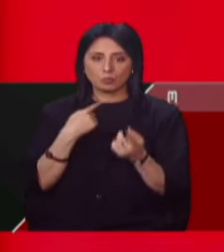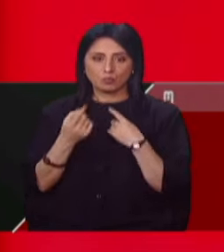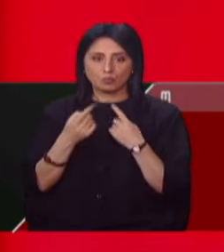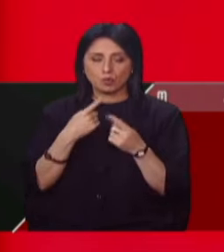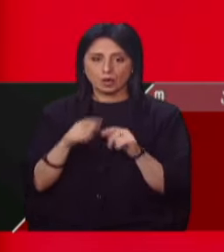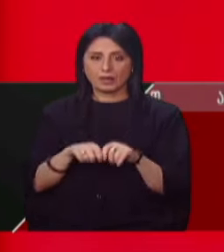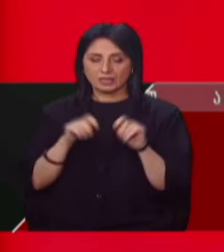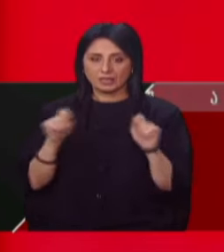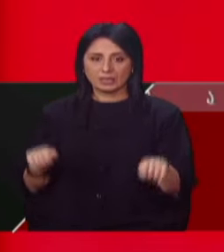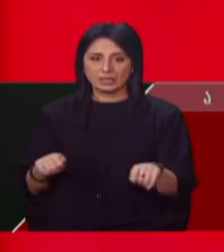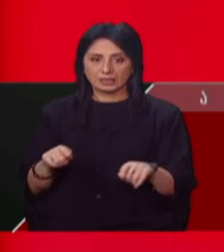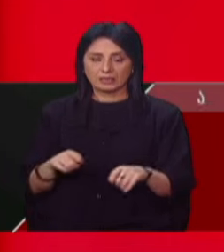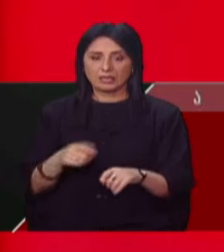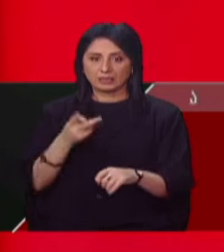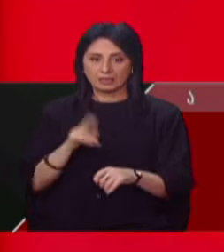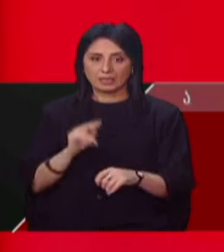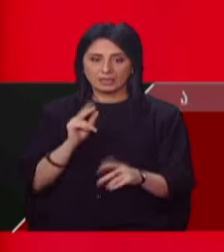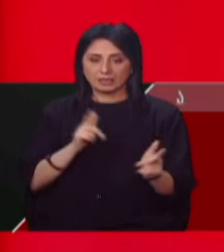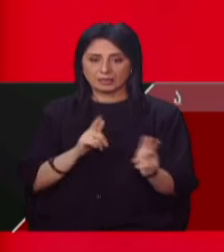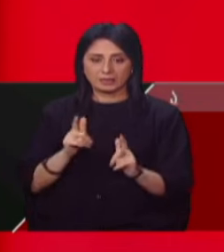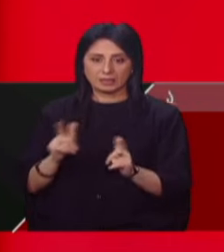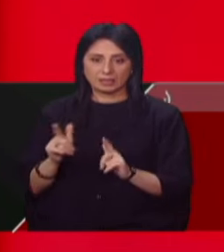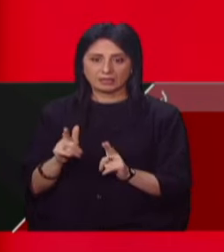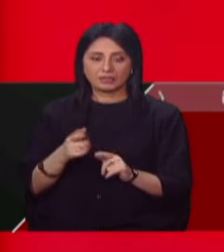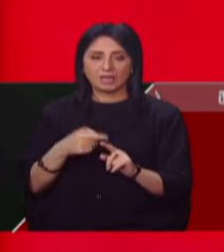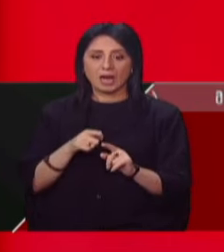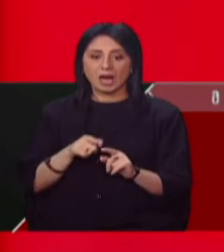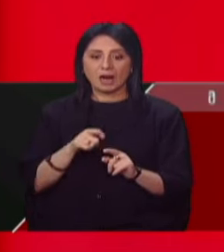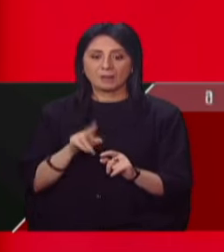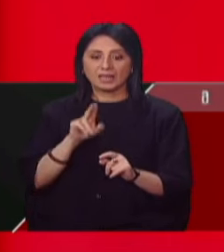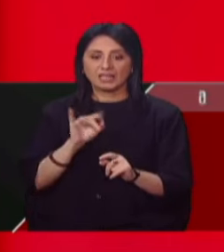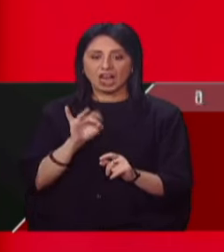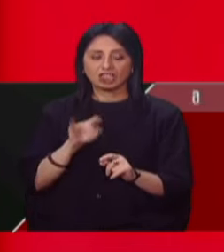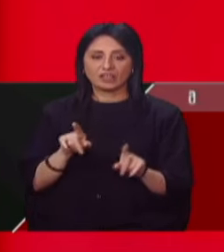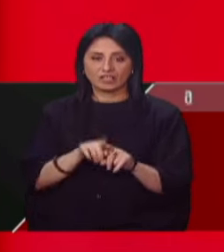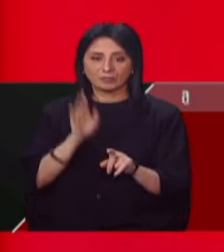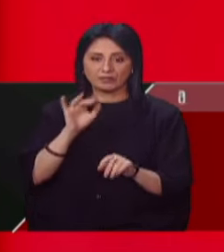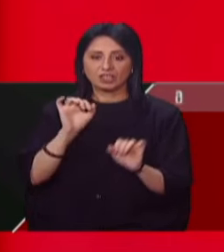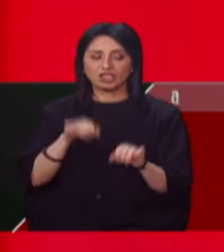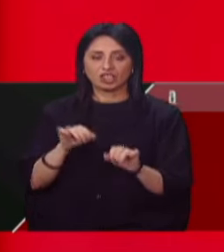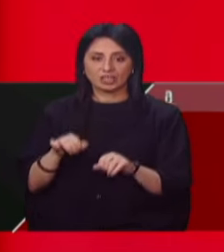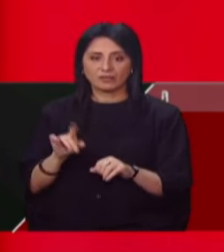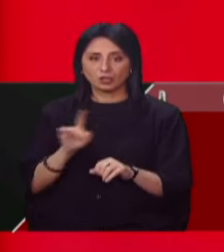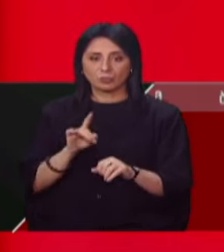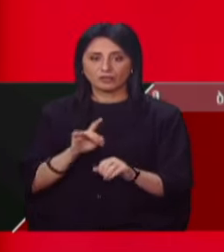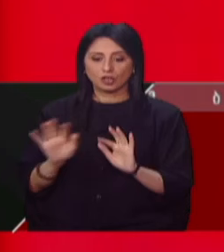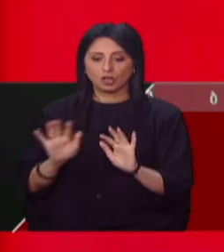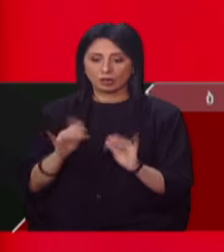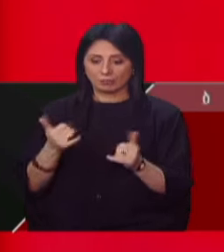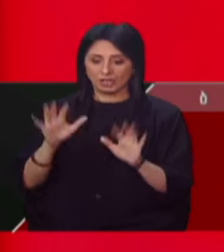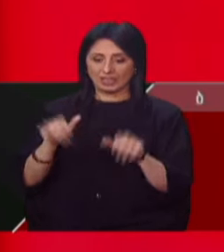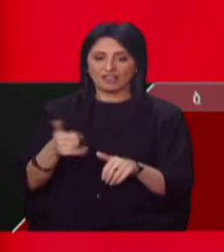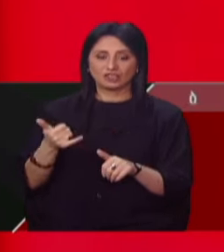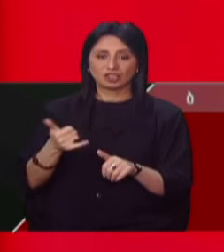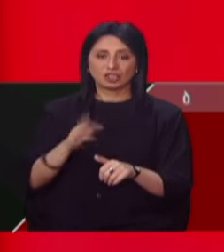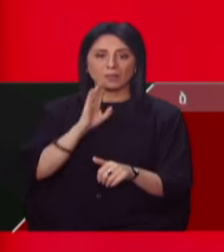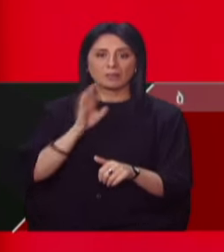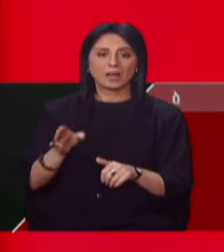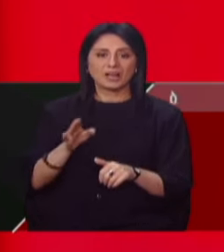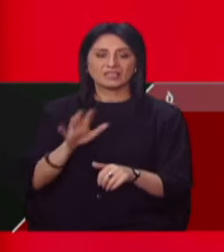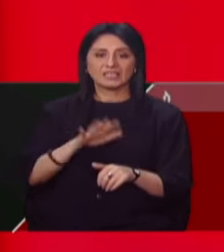მოლაპარაკებების გახსნისთვის სამზადისი. ამ ილია დარჩიაშვილს ასევე ექნება შესაძლებლობა, რომ მოქმედი თავმჯდომარეს,